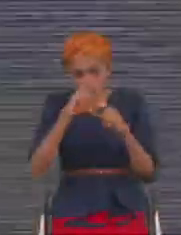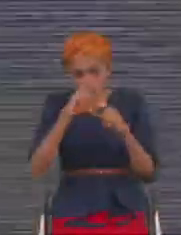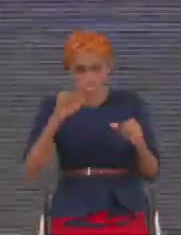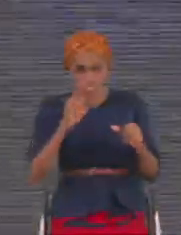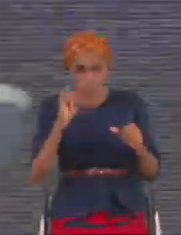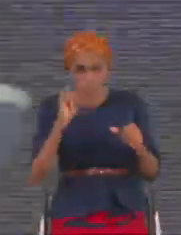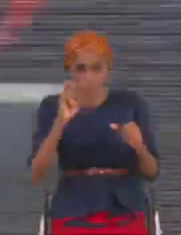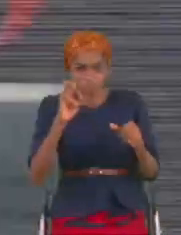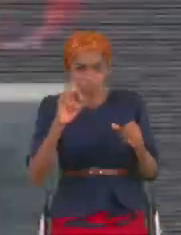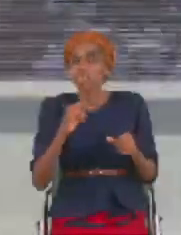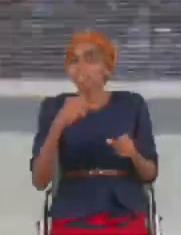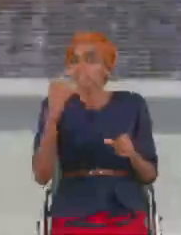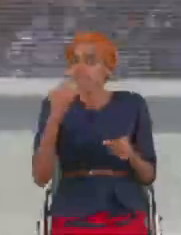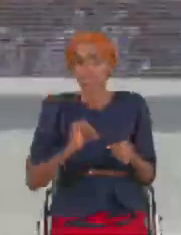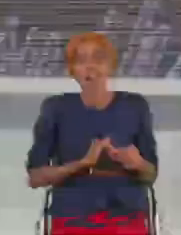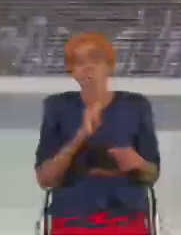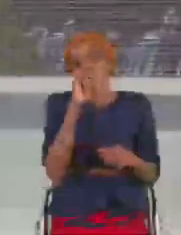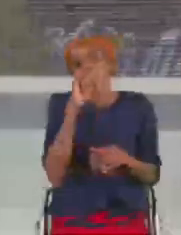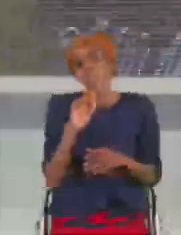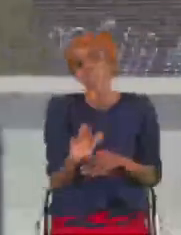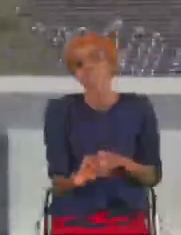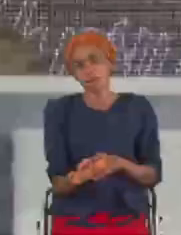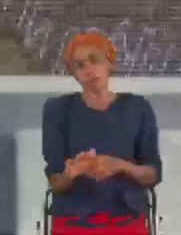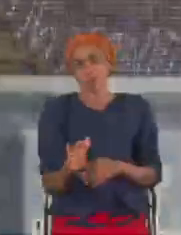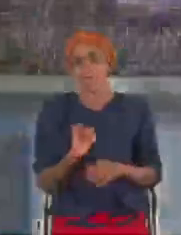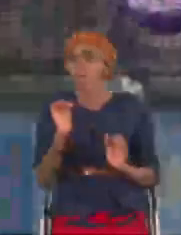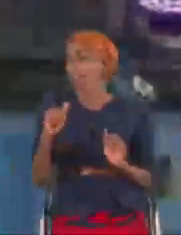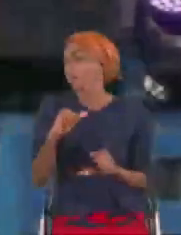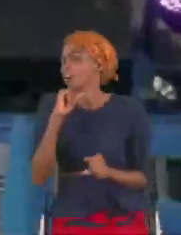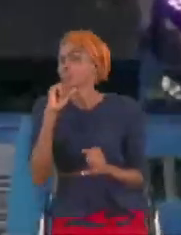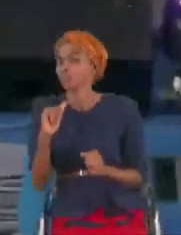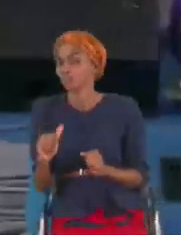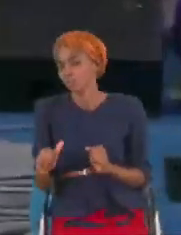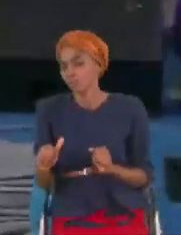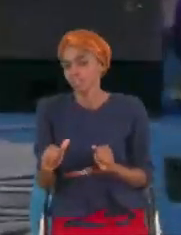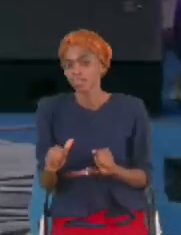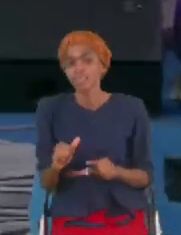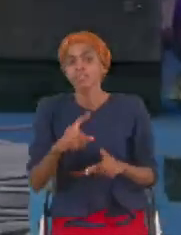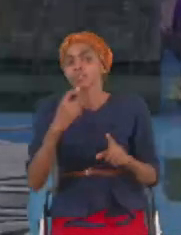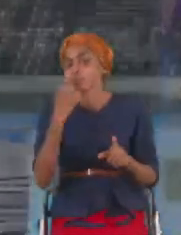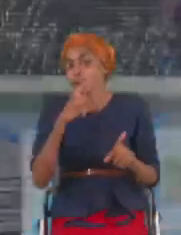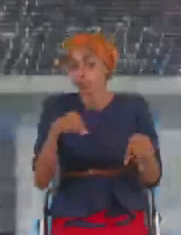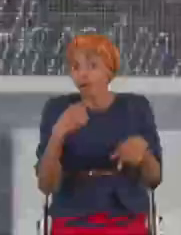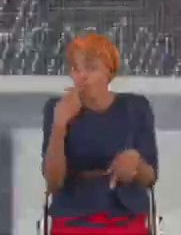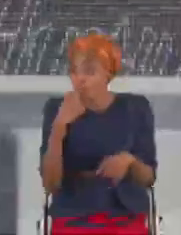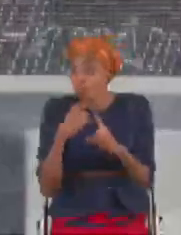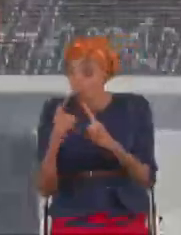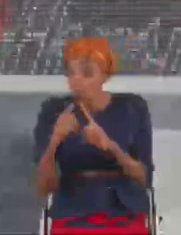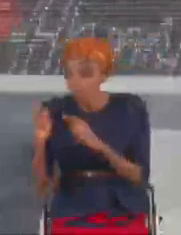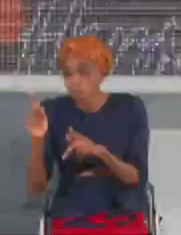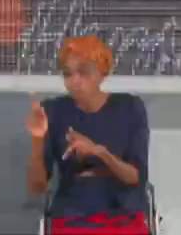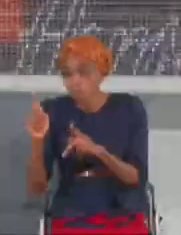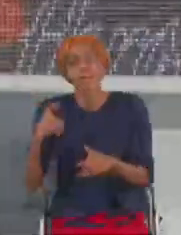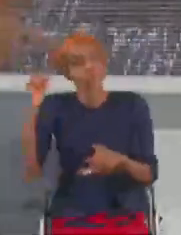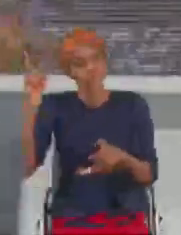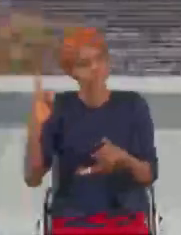et dit je suis un enfant je ne sais pas parler il est